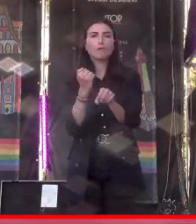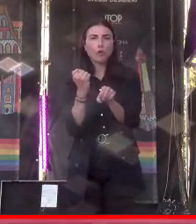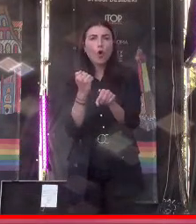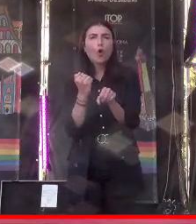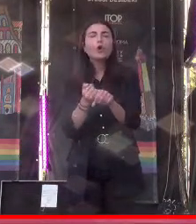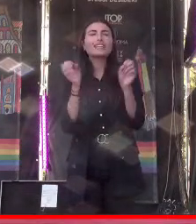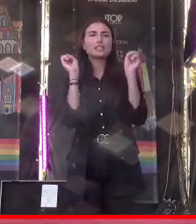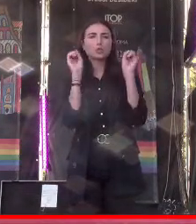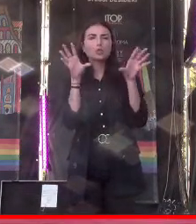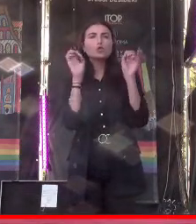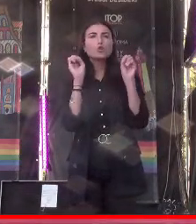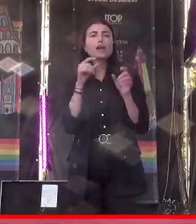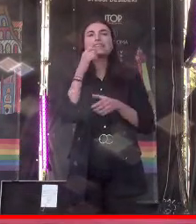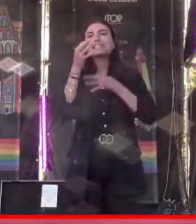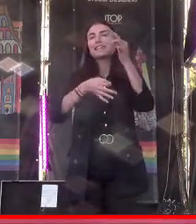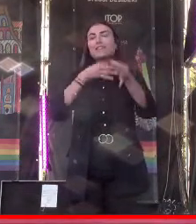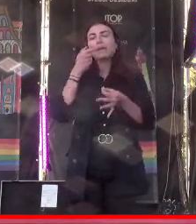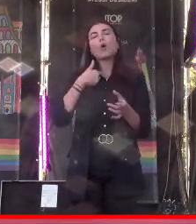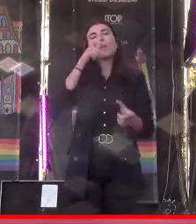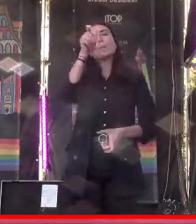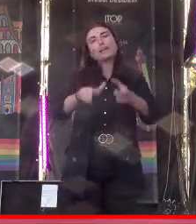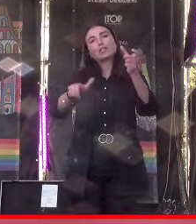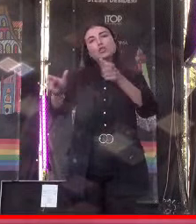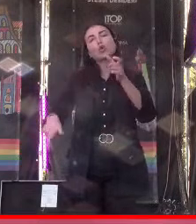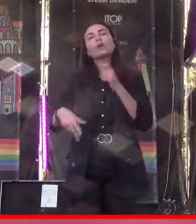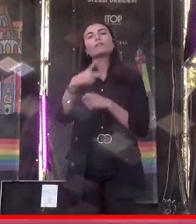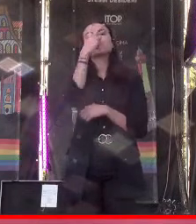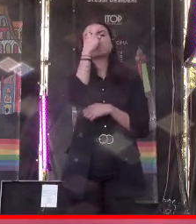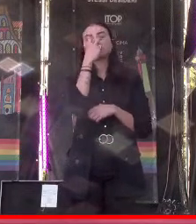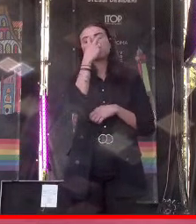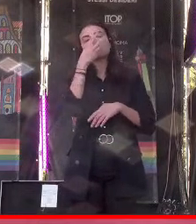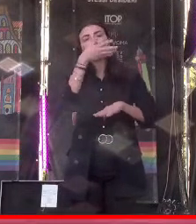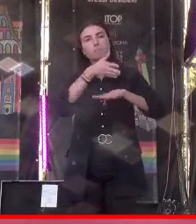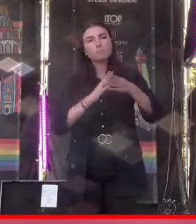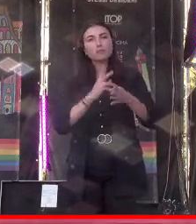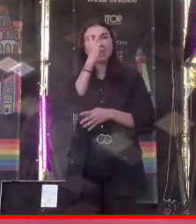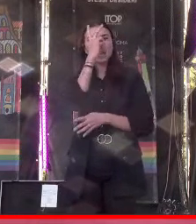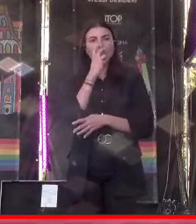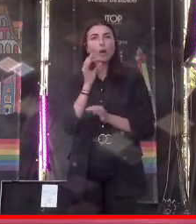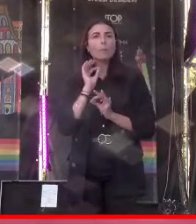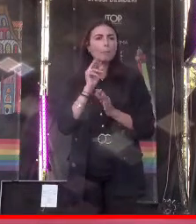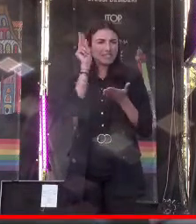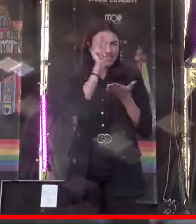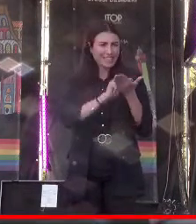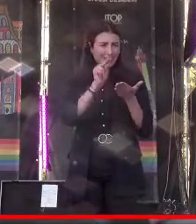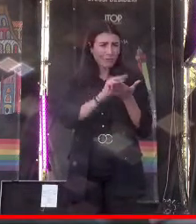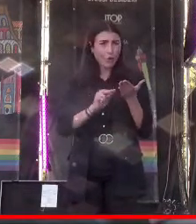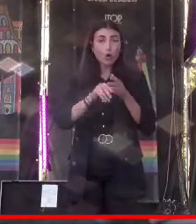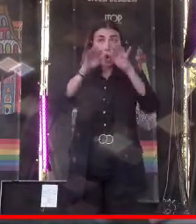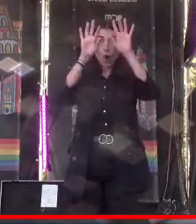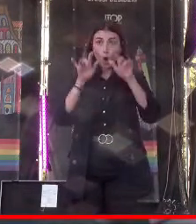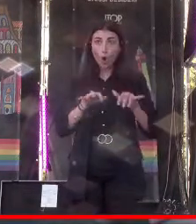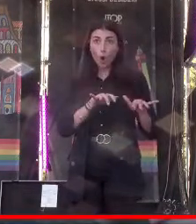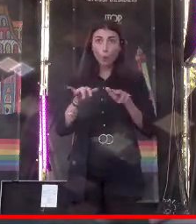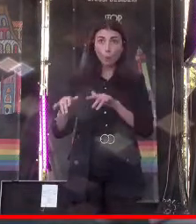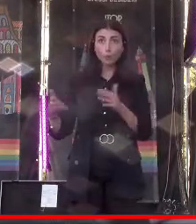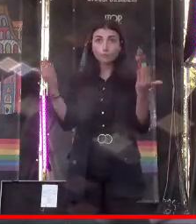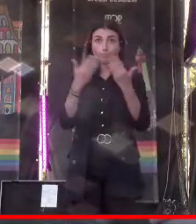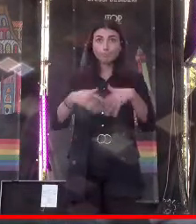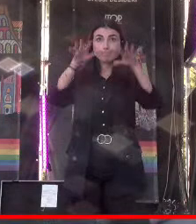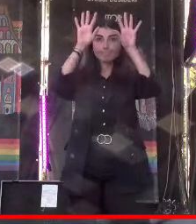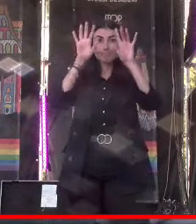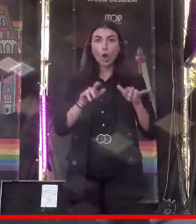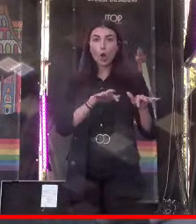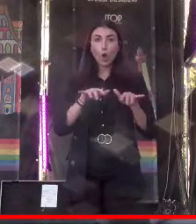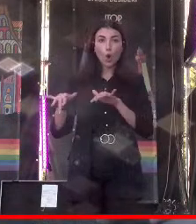persone disabili, sensoriali, non vedenti e ipovedenti le fanno tramite computer, scrivono tramite computer, studiano tramite computer o